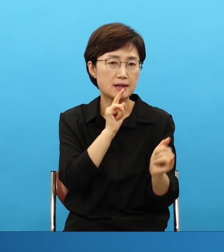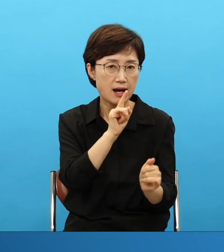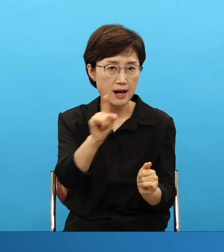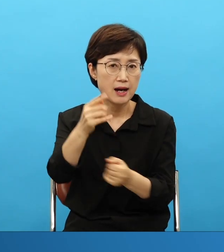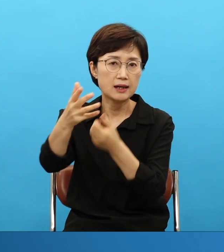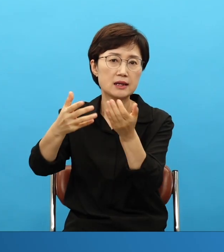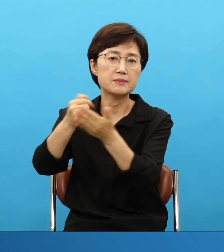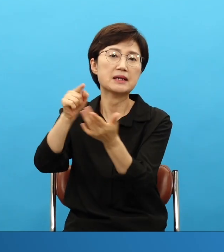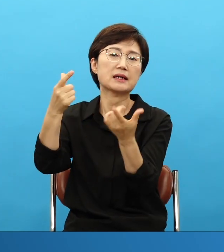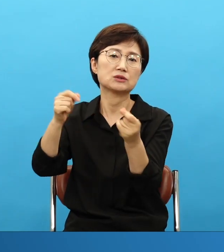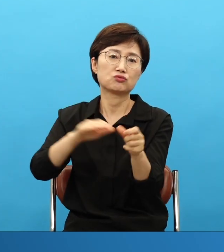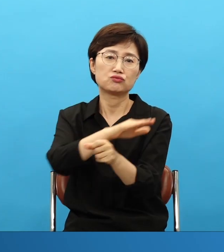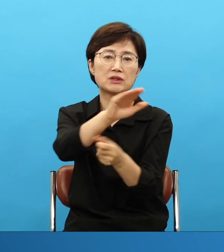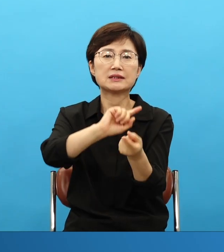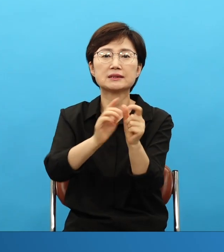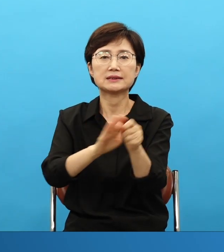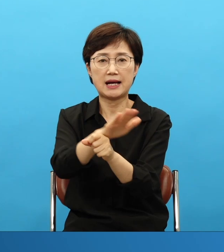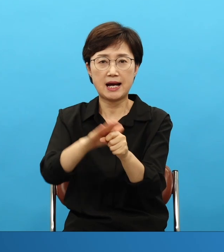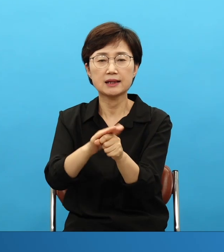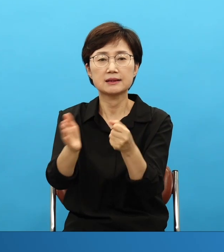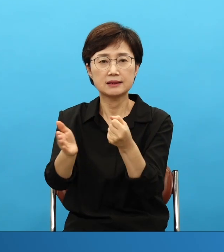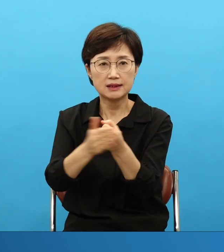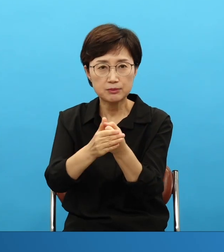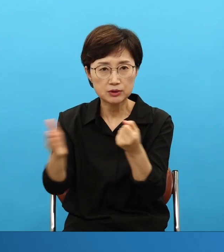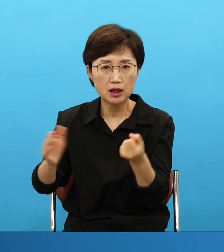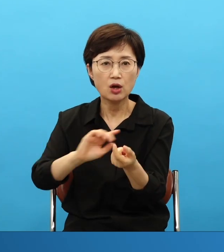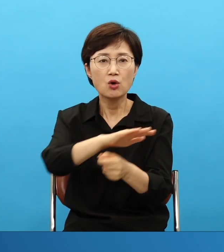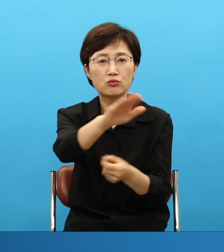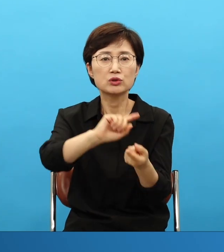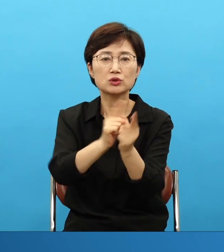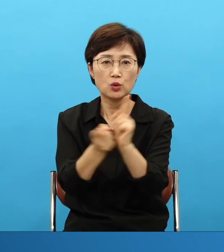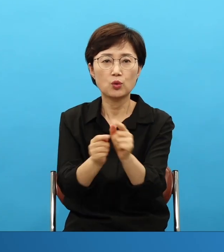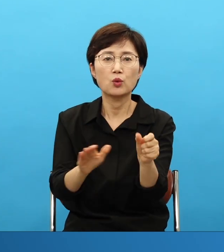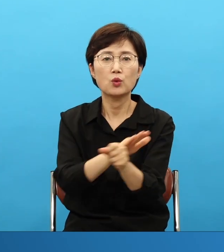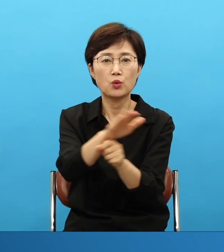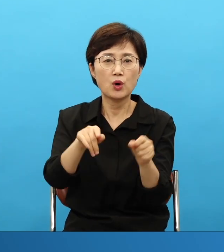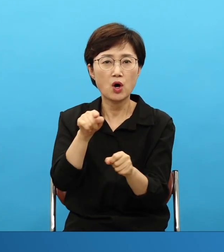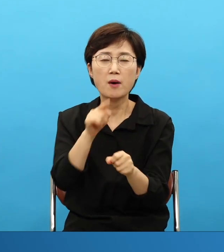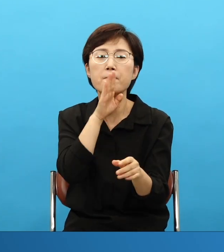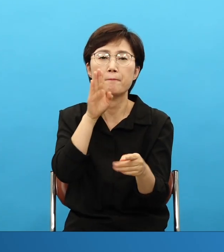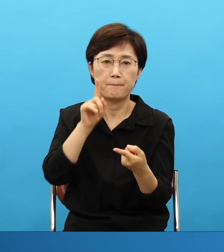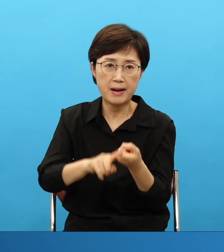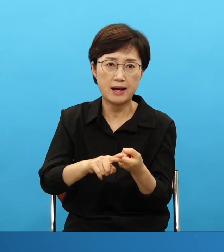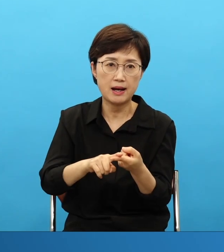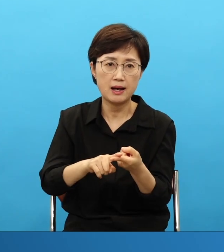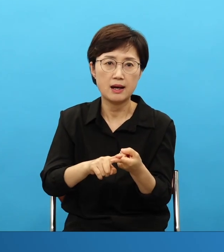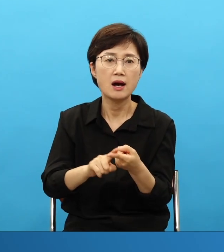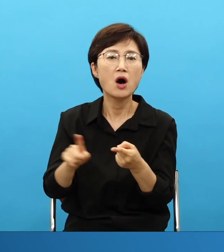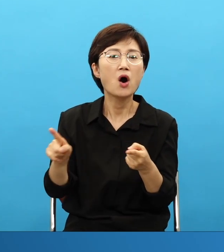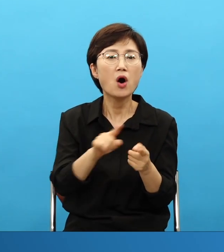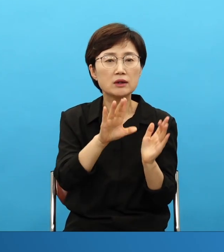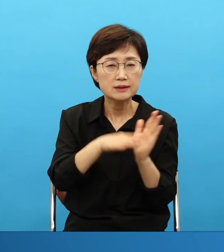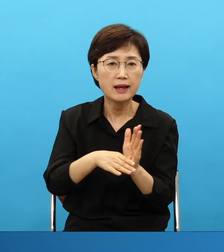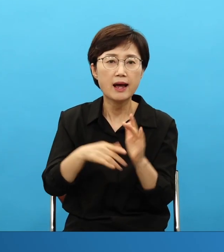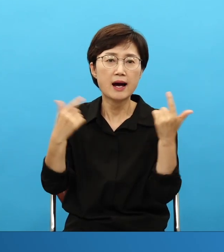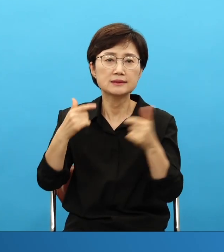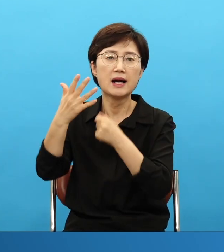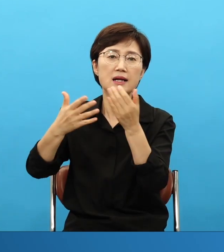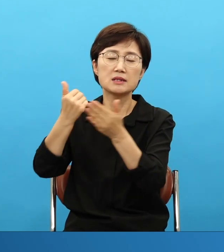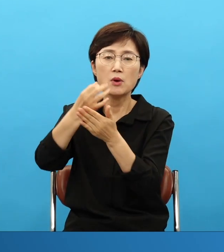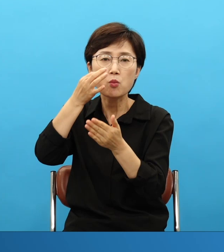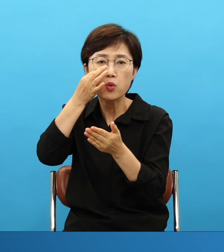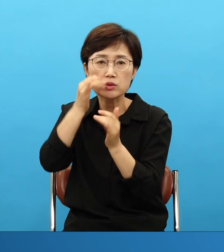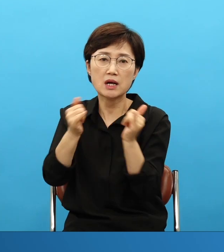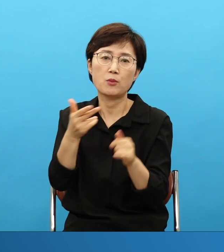자들아 하나님이 이같이 우리를 사랑하셨은즉 우리도 서로 사랑하는 것이 마땅하도다 어느 때나 하나님을 본